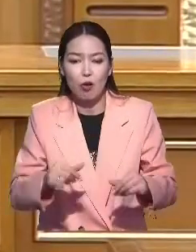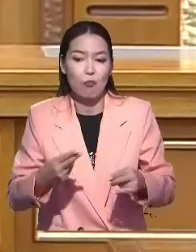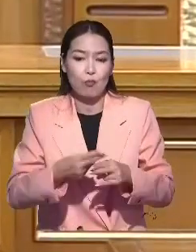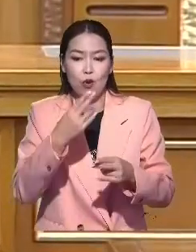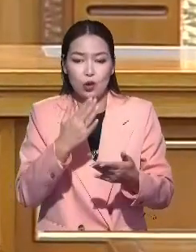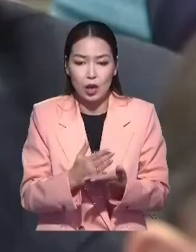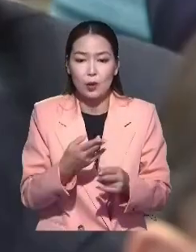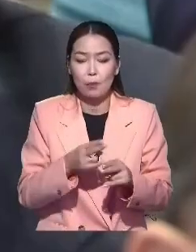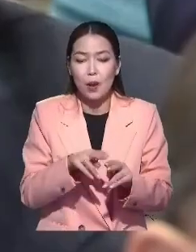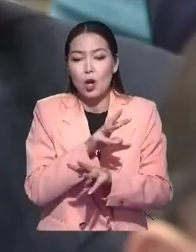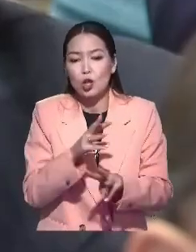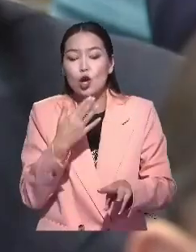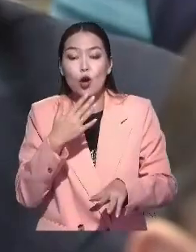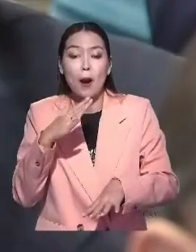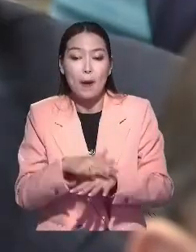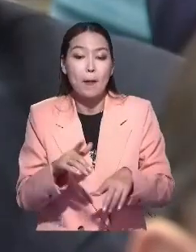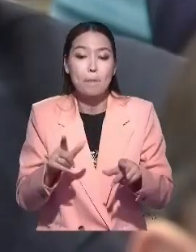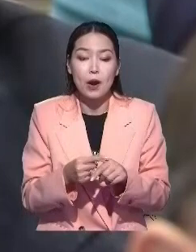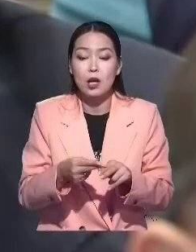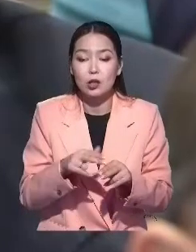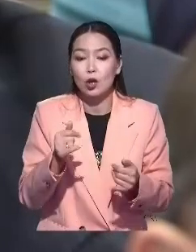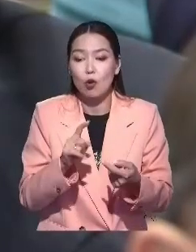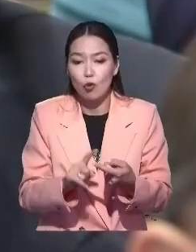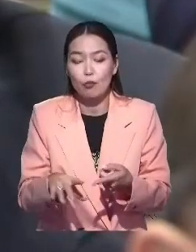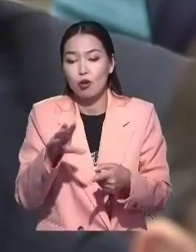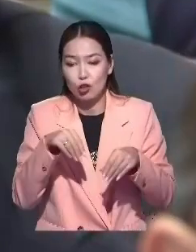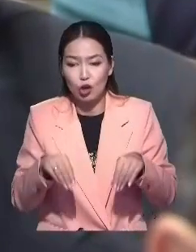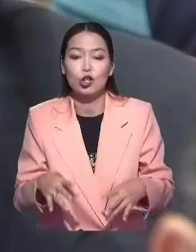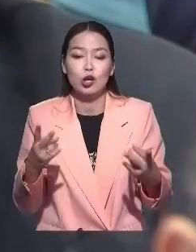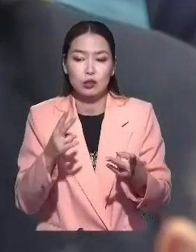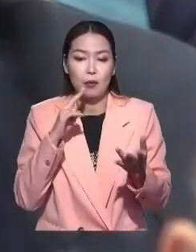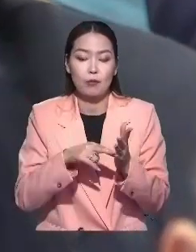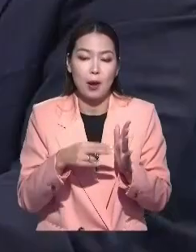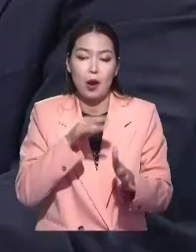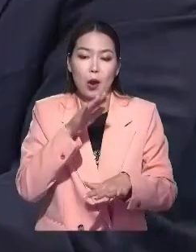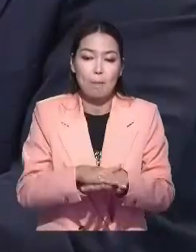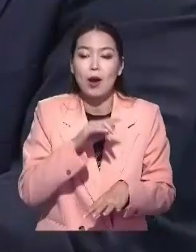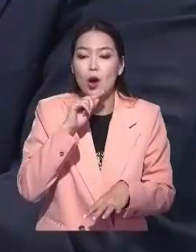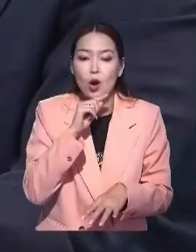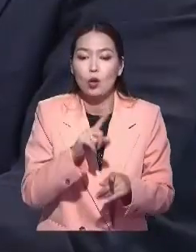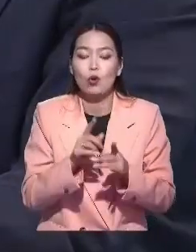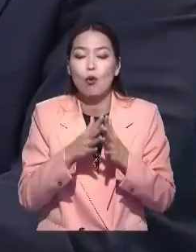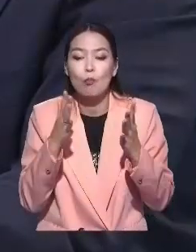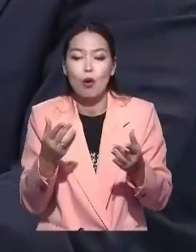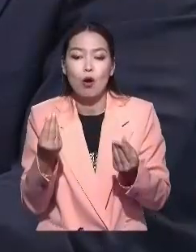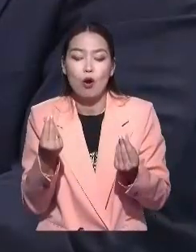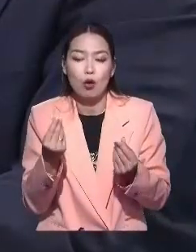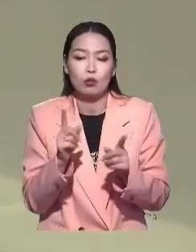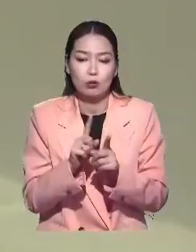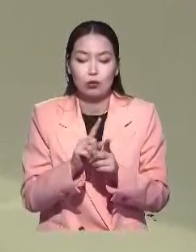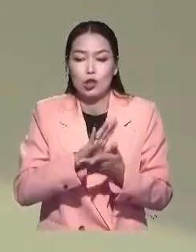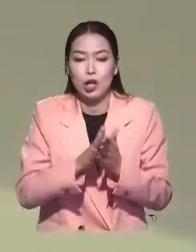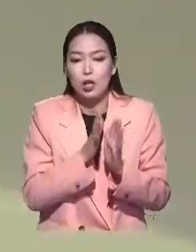отыр. Үкімет пен ұлттық банк бірлесіп, осыған қатысты оңтайлы шешімдер ойластыру керек. Банктердің экономикаға көбірек қаржы құюына жағдай жасау